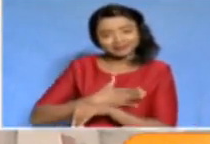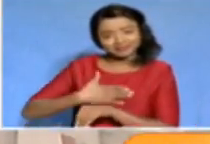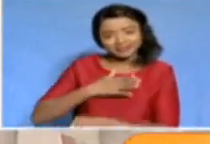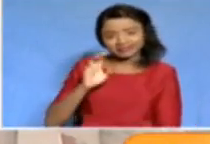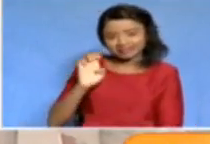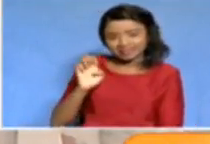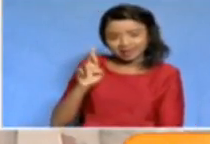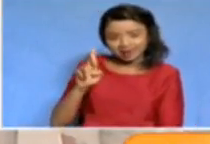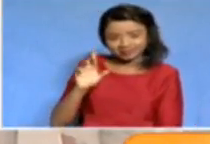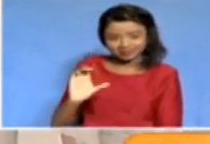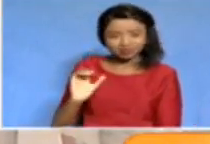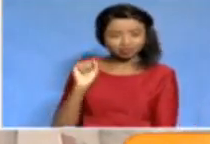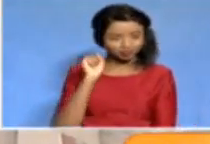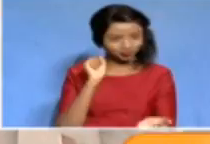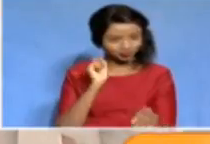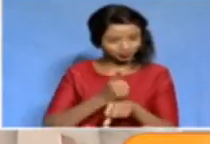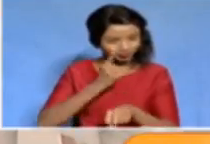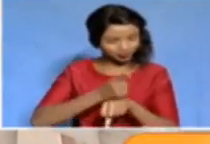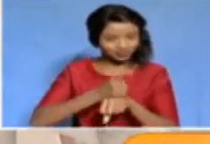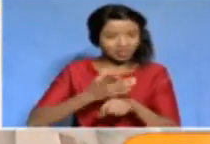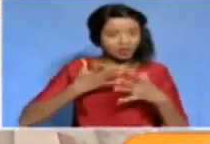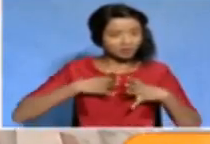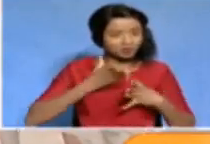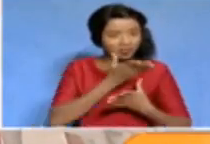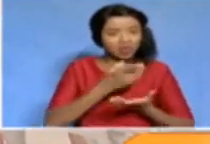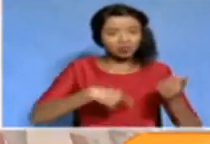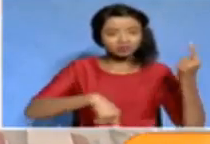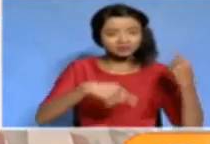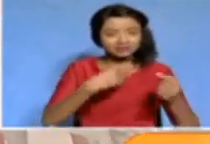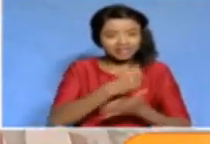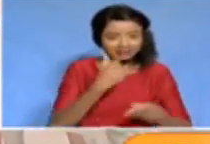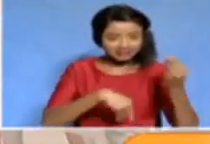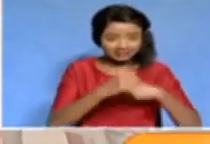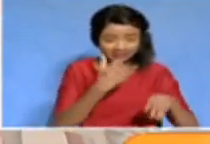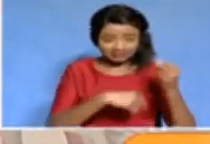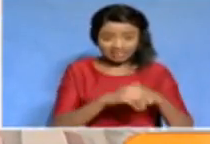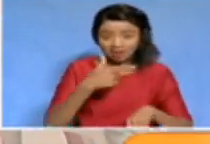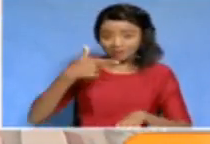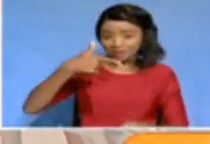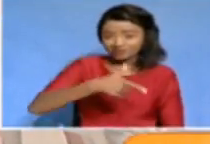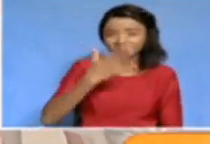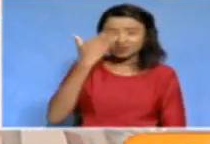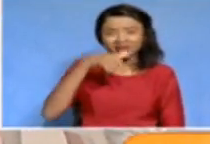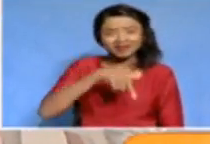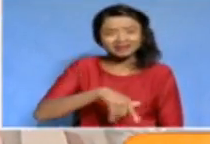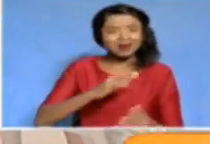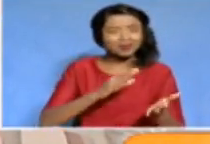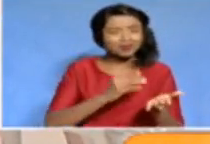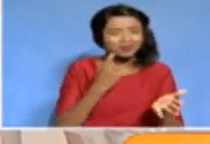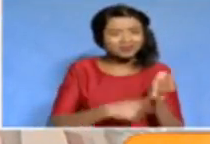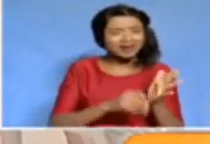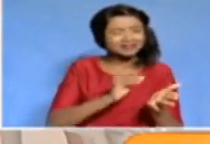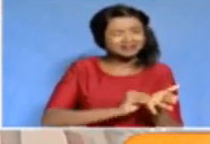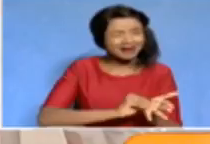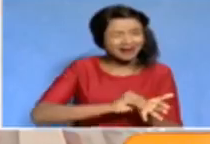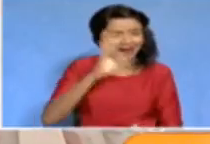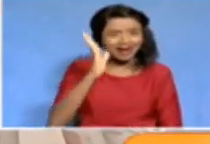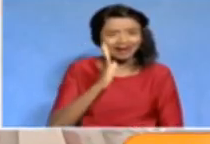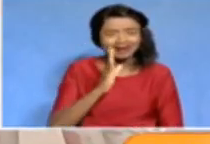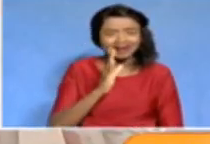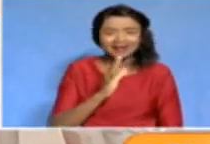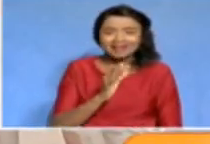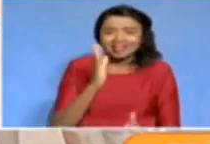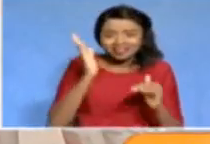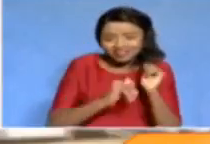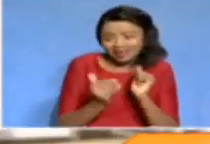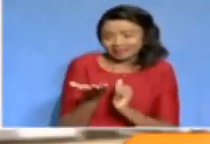kuwachukulia hatua wamiliki wa vituo vya kuuza mafuta kwa kupandisha bei ya mafuta zaidi ya kiwango kilichotangazwa rasmi hivi majuzi. Na wafanyabiashara